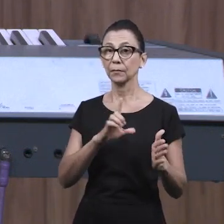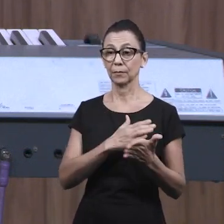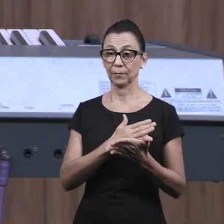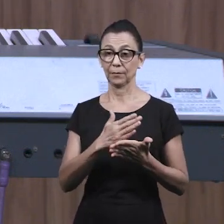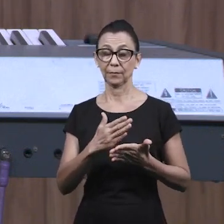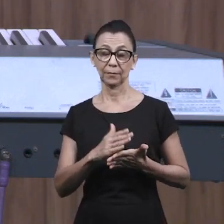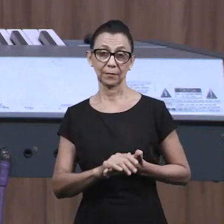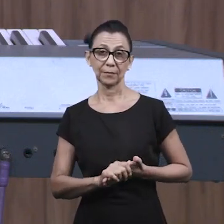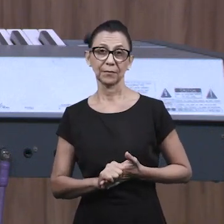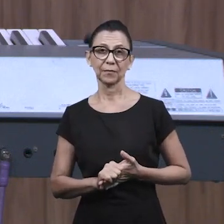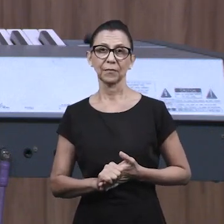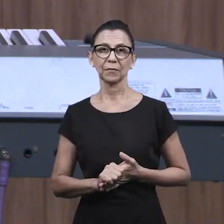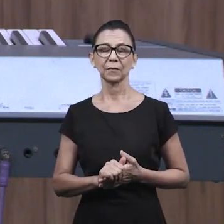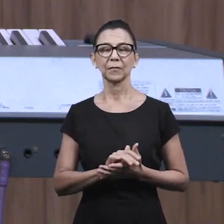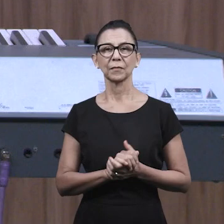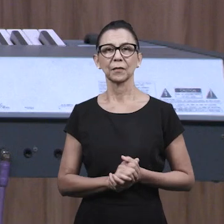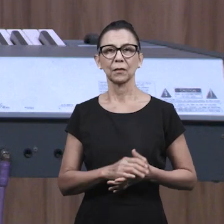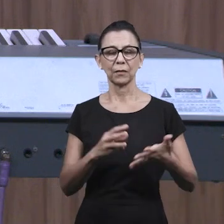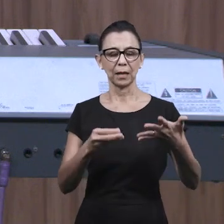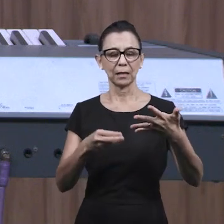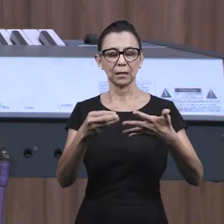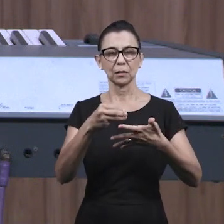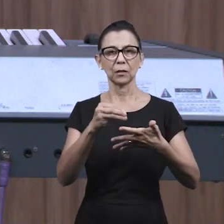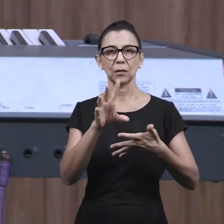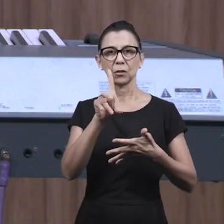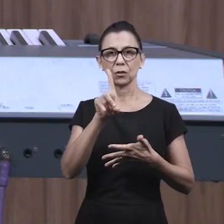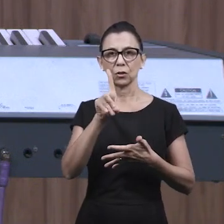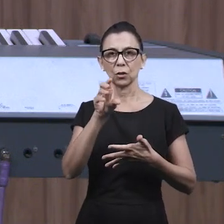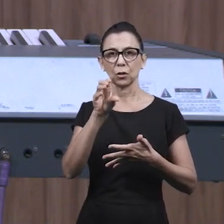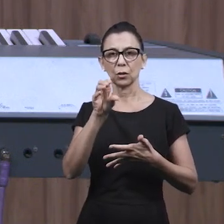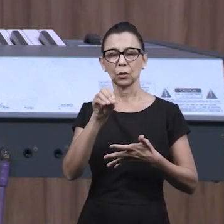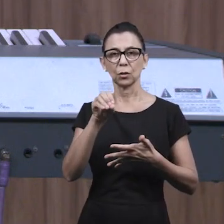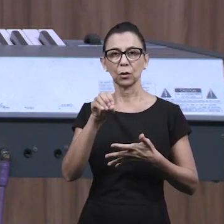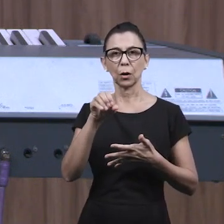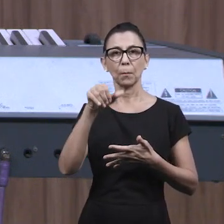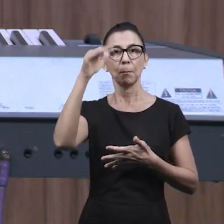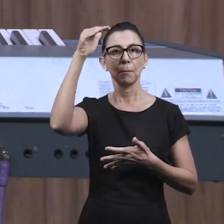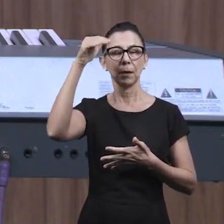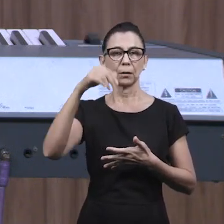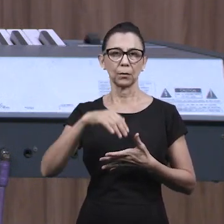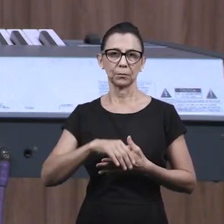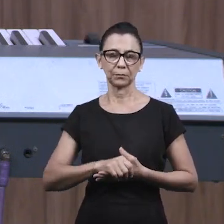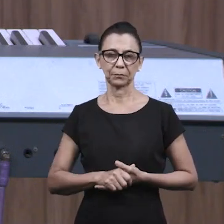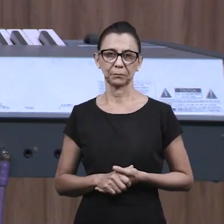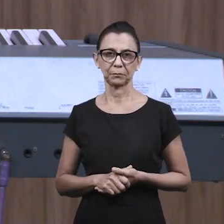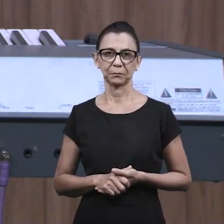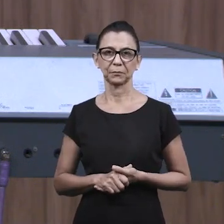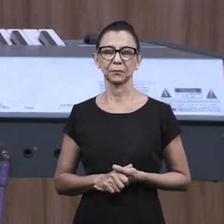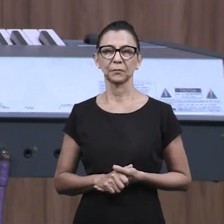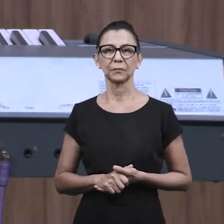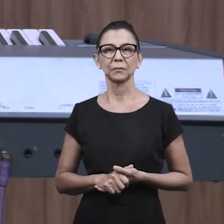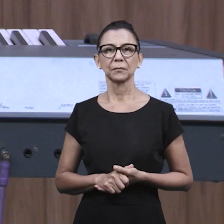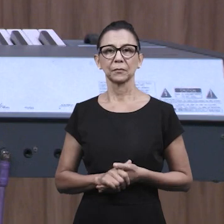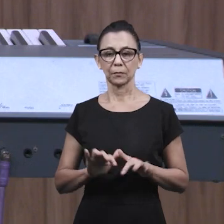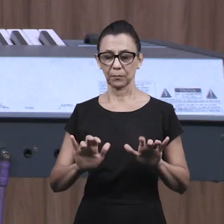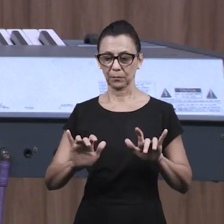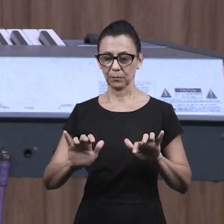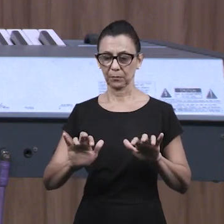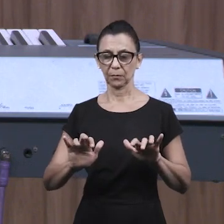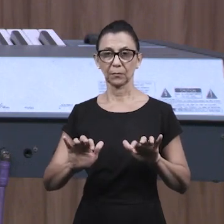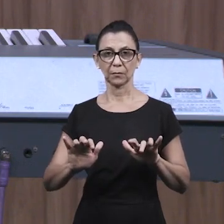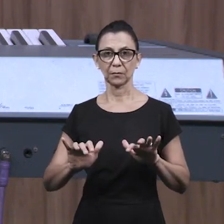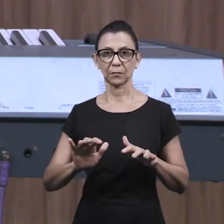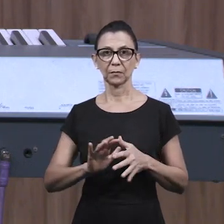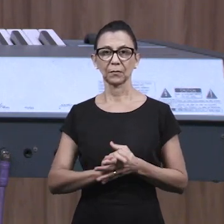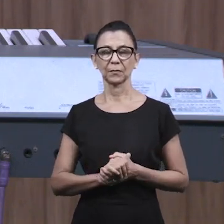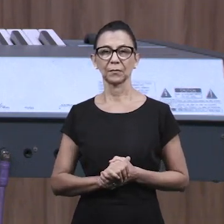de commencer, nous allons faire la gamme de Do majeur, parce que nous sommes en train d'apprendre la louange dans la gamme de Do majeur. Donc, au clavier, nous